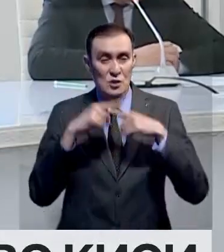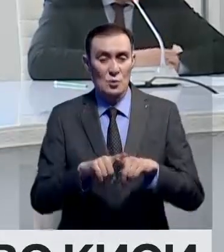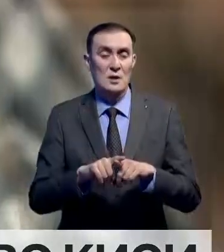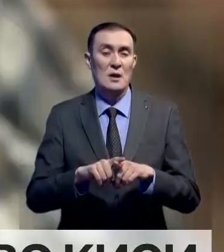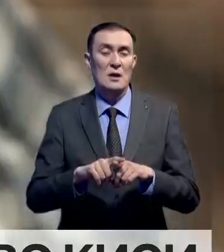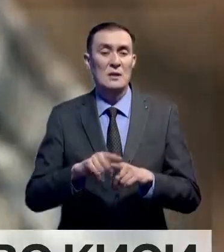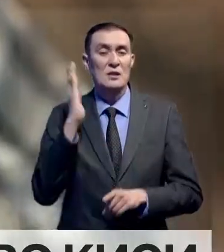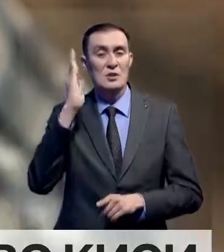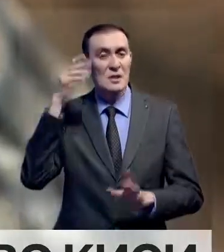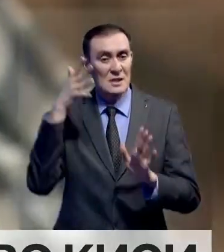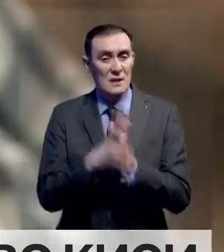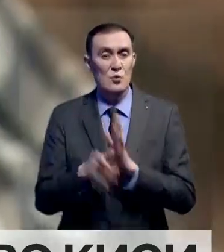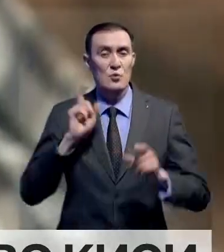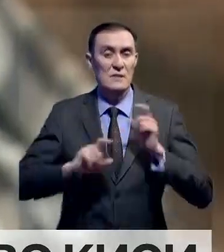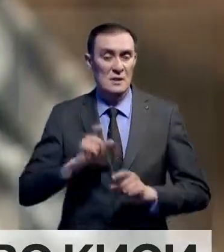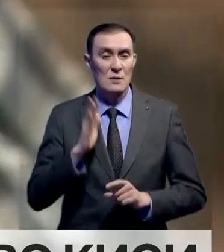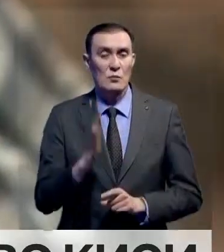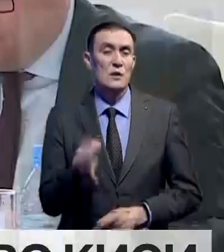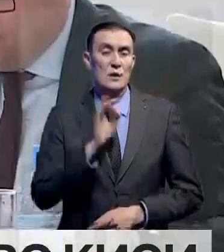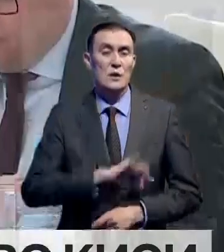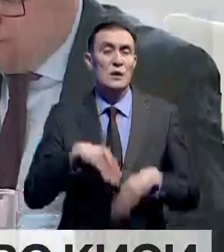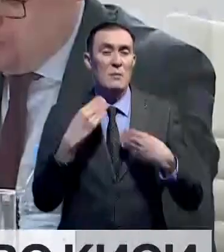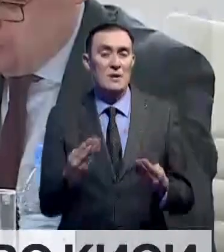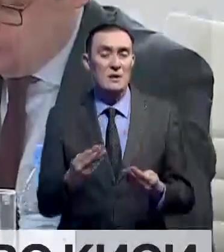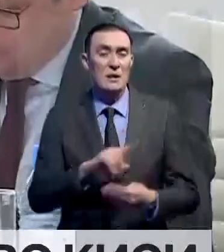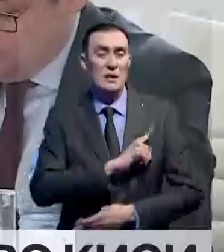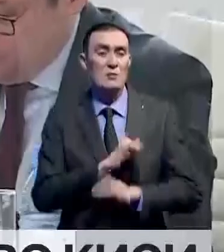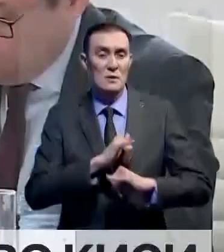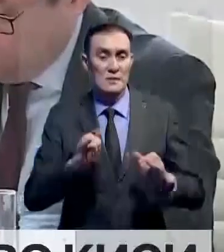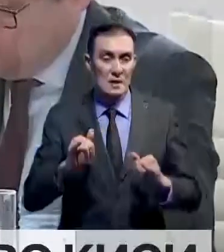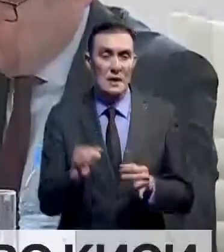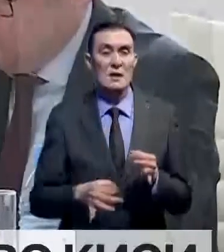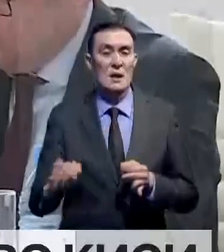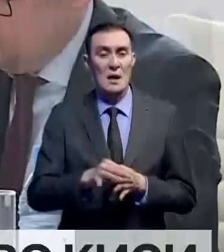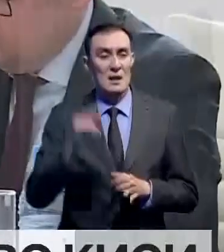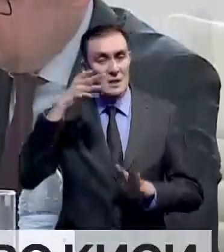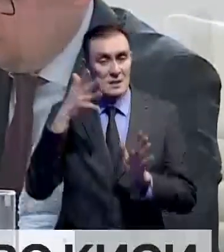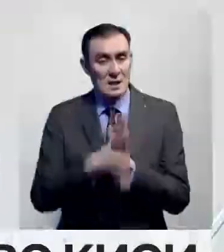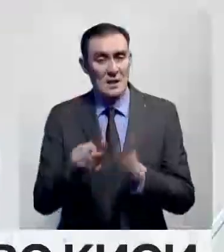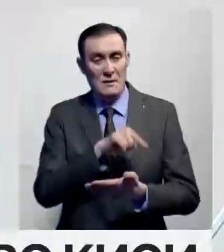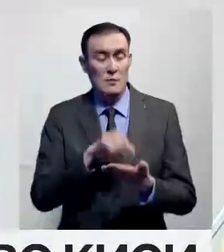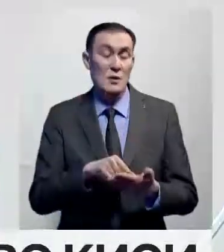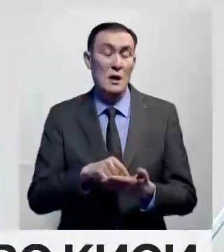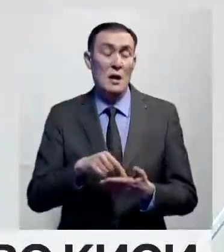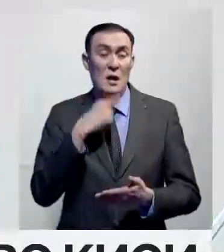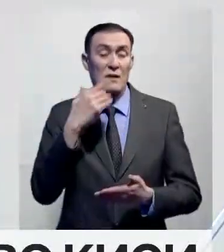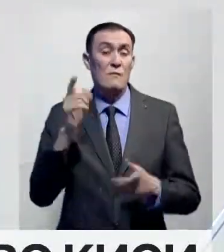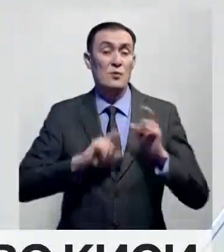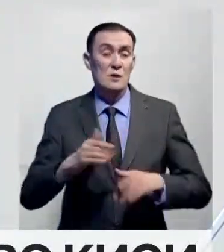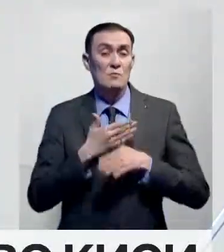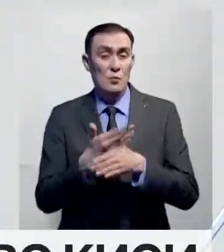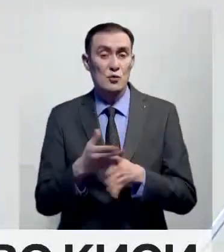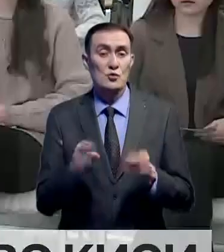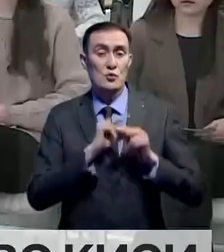института стратегических исследований и университета даст дополнительный импульс развитию региональных исследований. Как отмечают в вузе, с